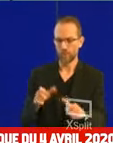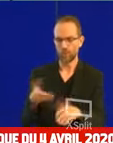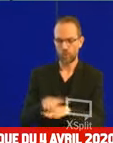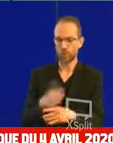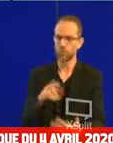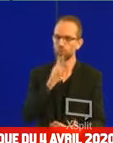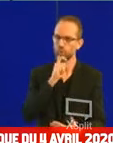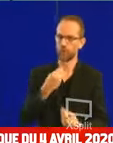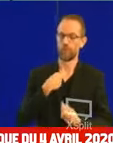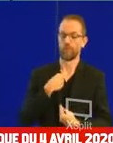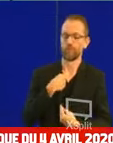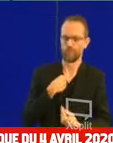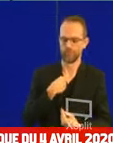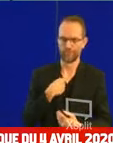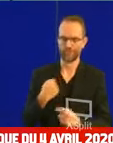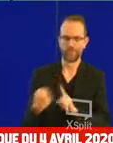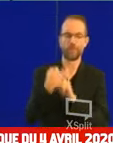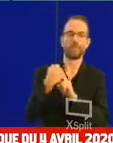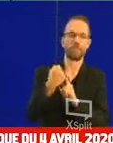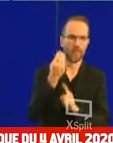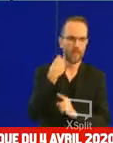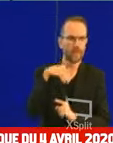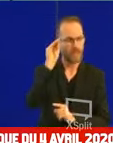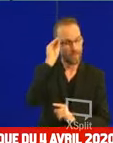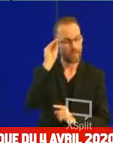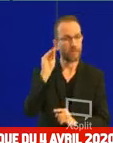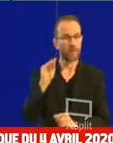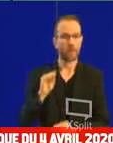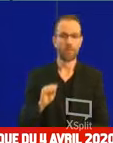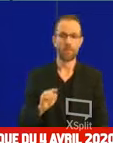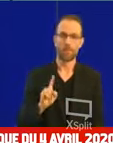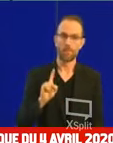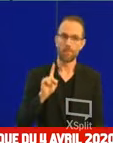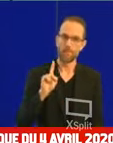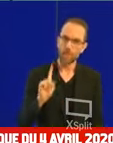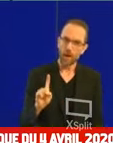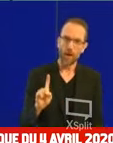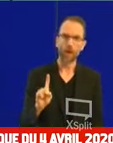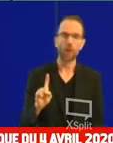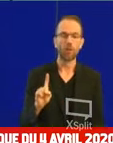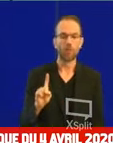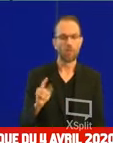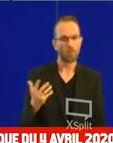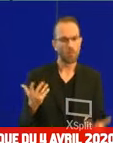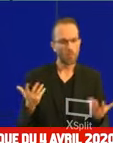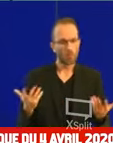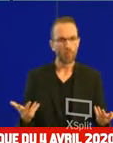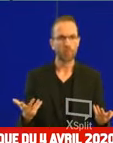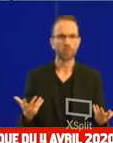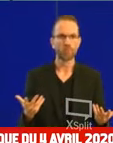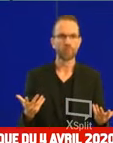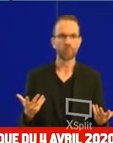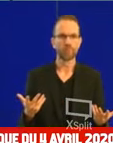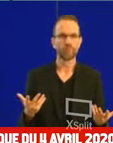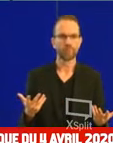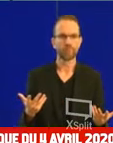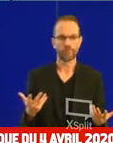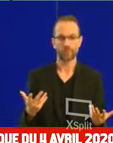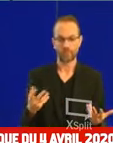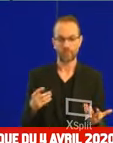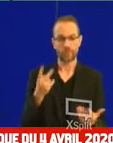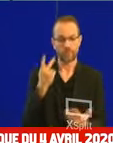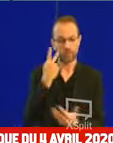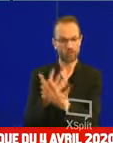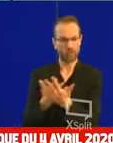mais le nombre de décès reflète s'ils reflètent également l'intensité la gravité de ces épidémies est un